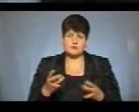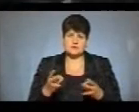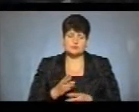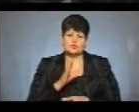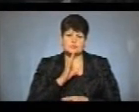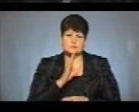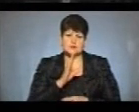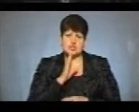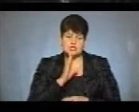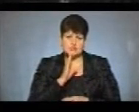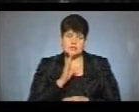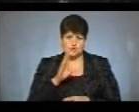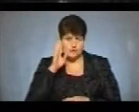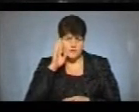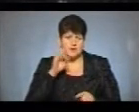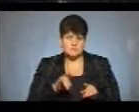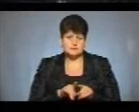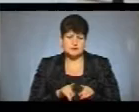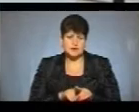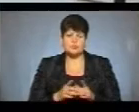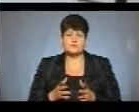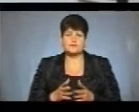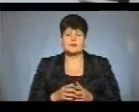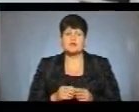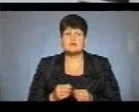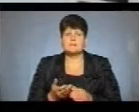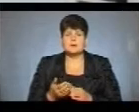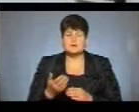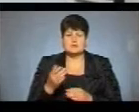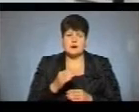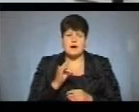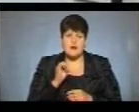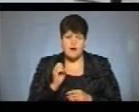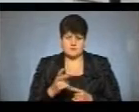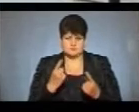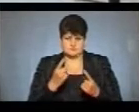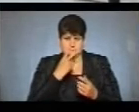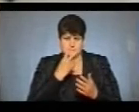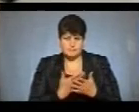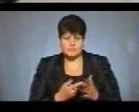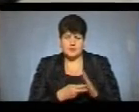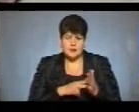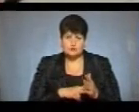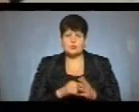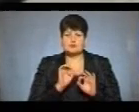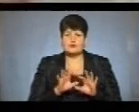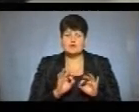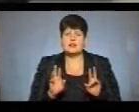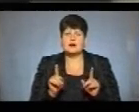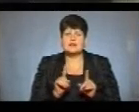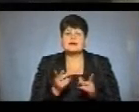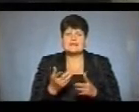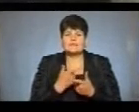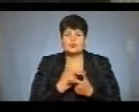каже, минулого року в області цю недугу виявили у трьох. Координаторка проєкту «Рак крупним планом» в області Надія Копелець розповіла, які інформаційні